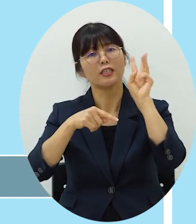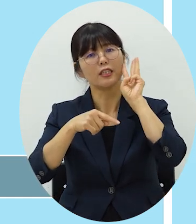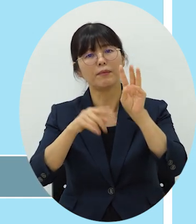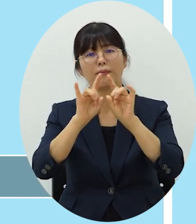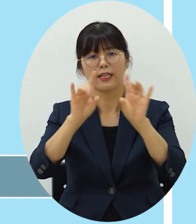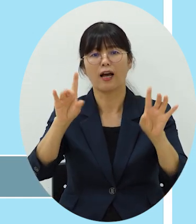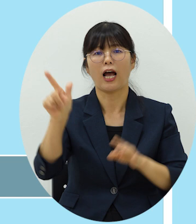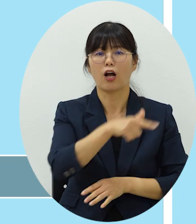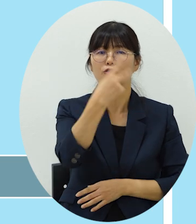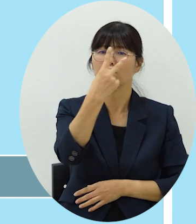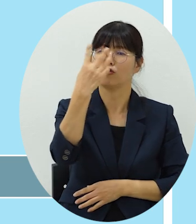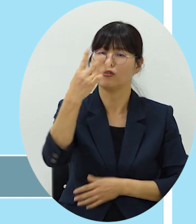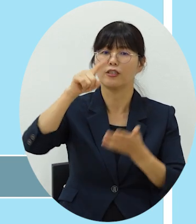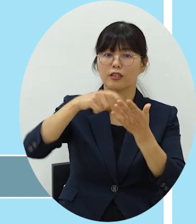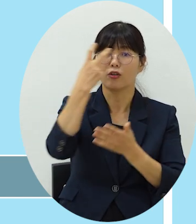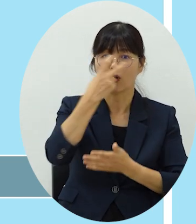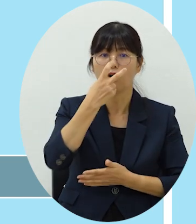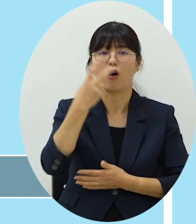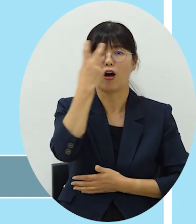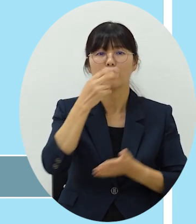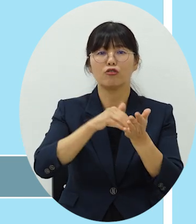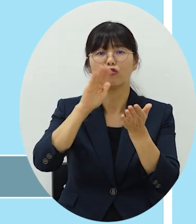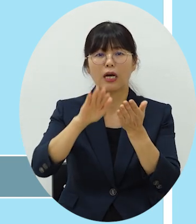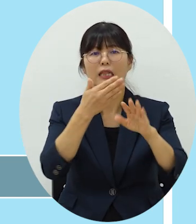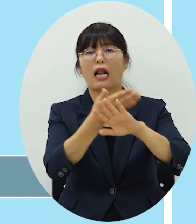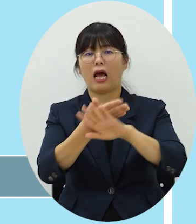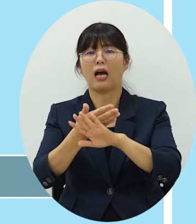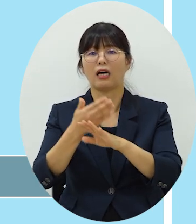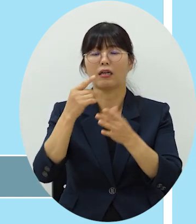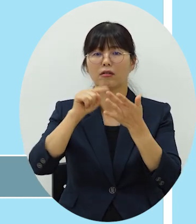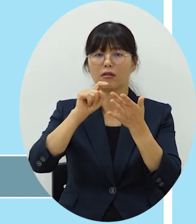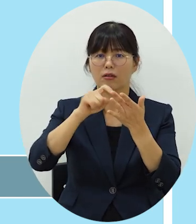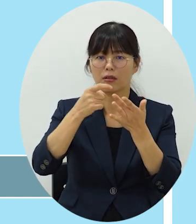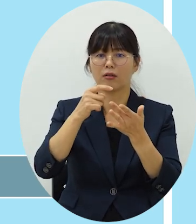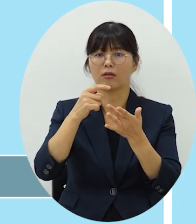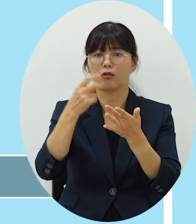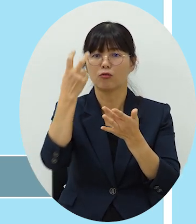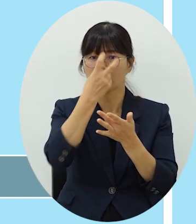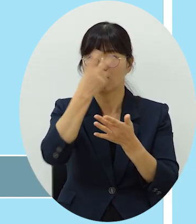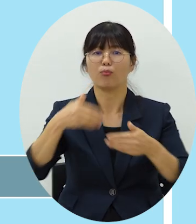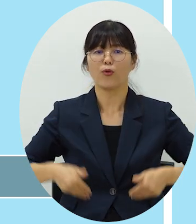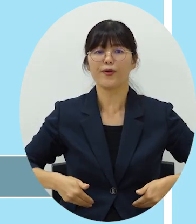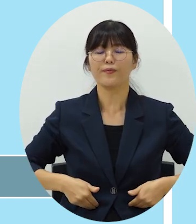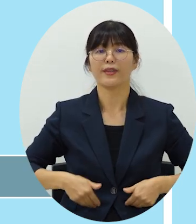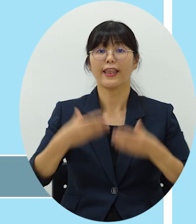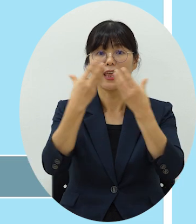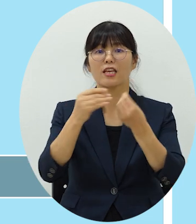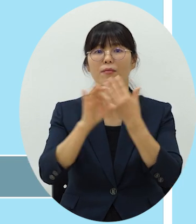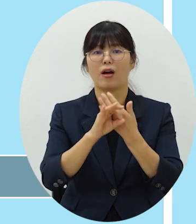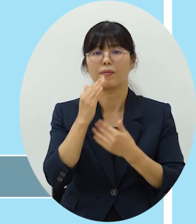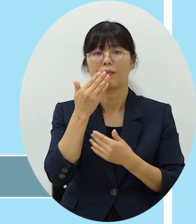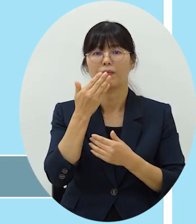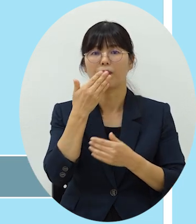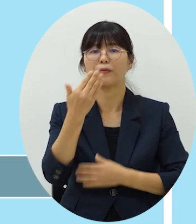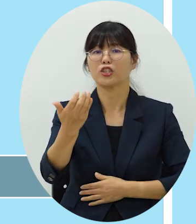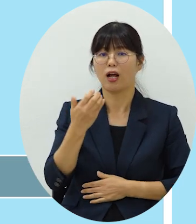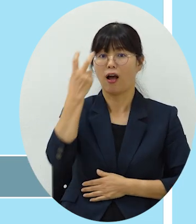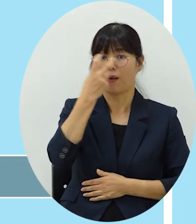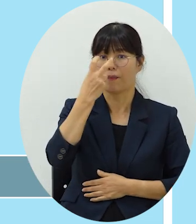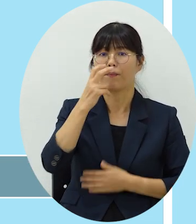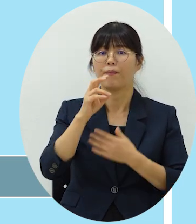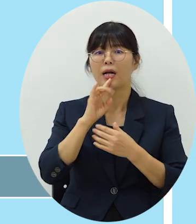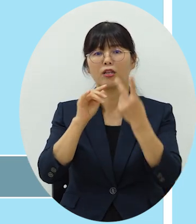하루 2-3번 측정하되 검사 시간을 다르게 하여 혈당을 측정하도록 합니다. 예를 들면 식전 검사만